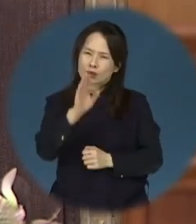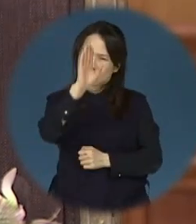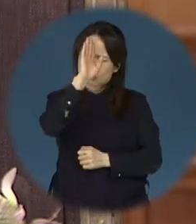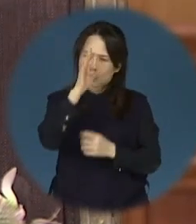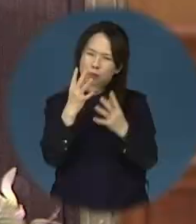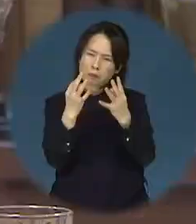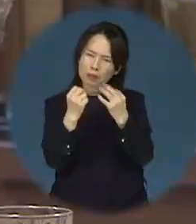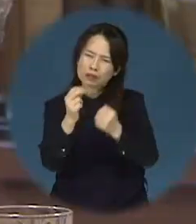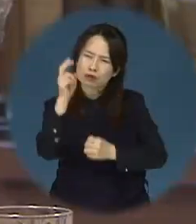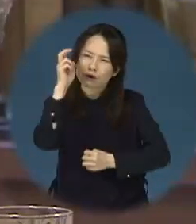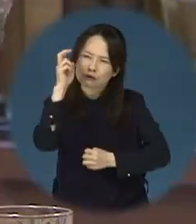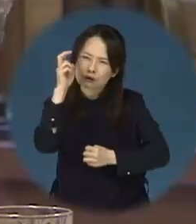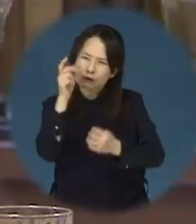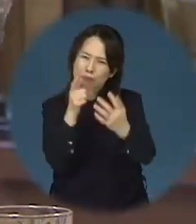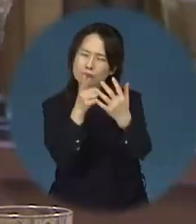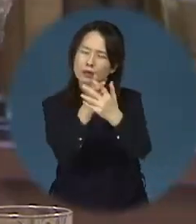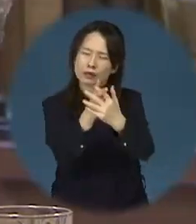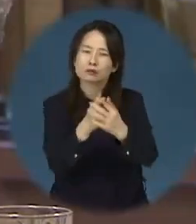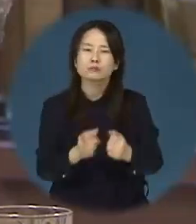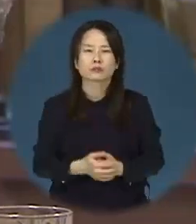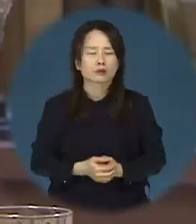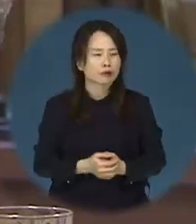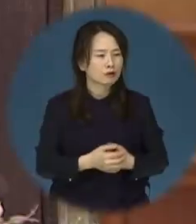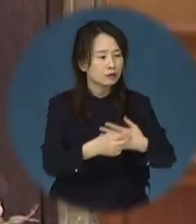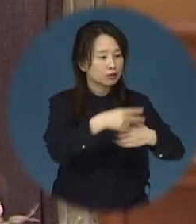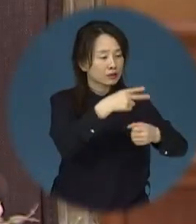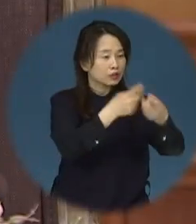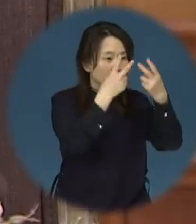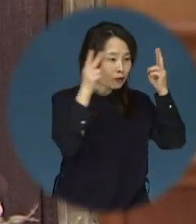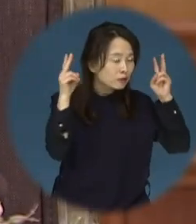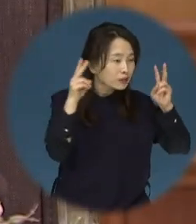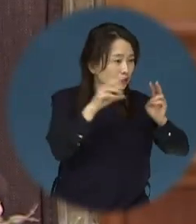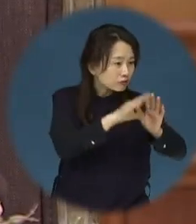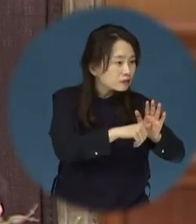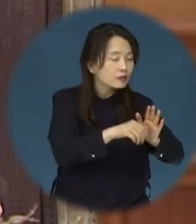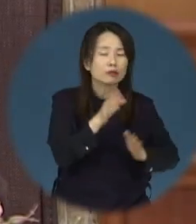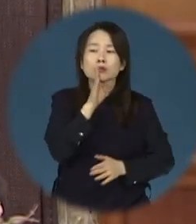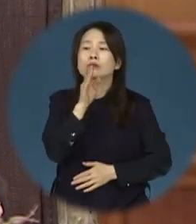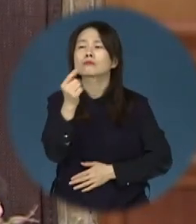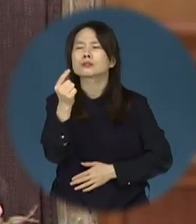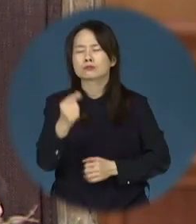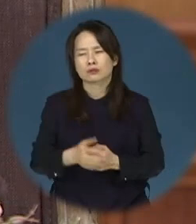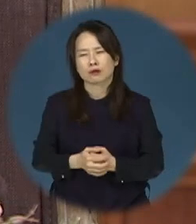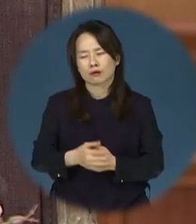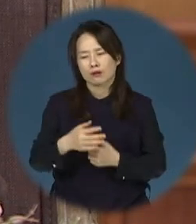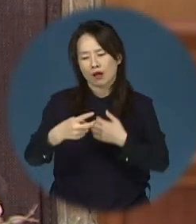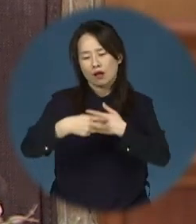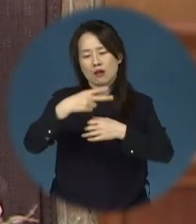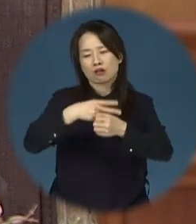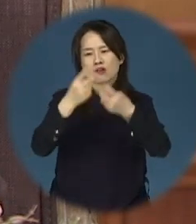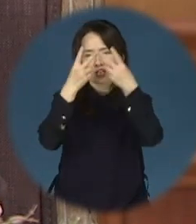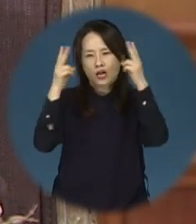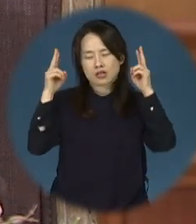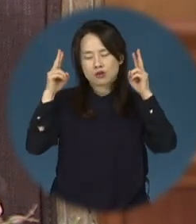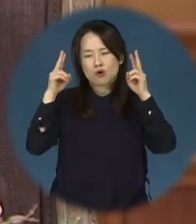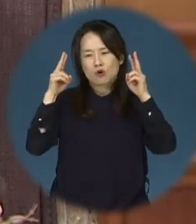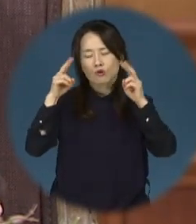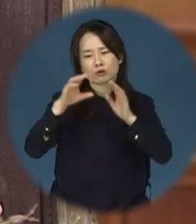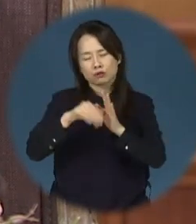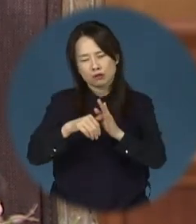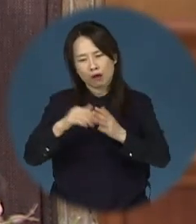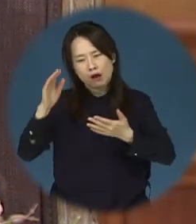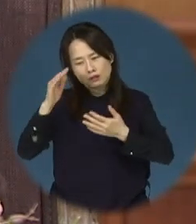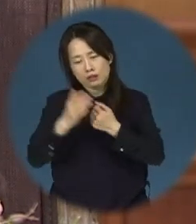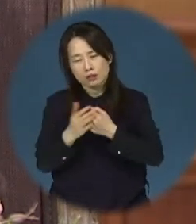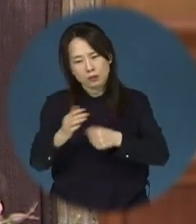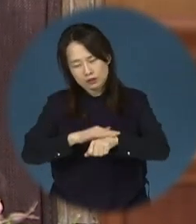생각이 그냥 들더라고요. 의대 예과 2학년으로서 예과 2학년에서 뭐 잘 모르는데도 눈에 보이죠. 그냥 그러니까 병이 뭔지는 모르겠는데